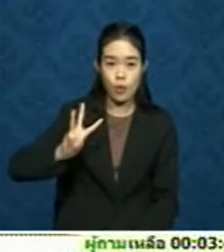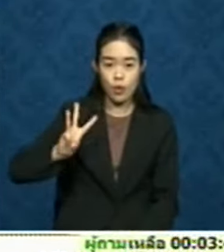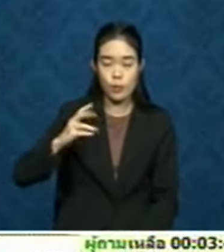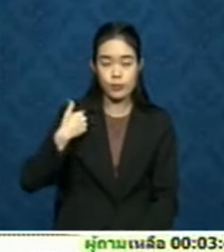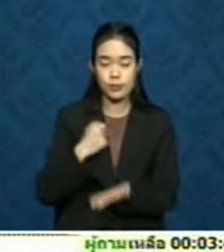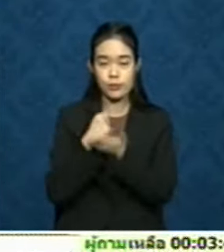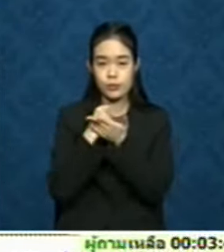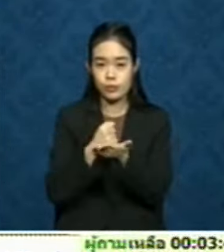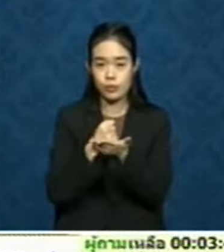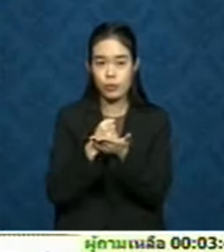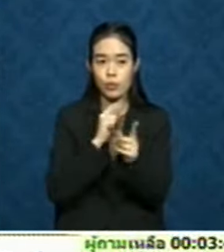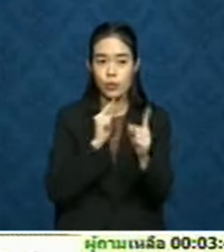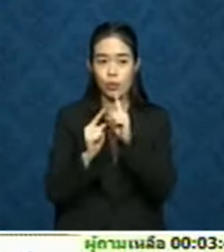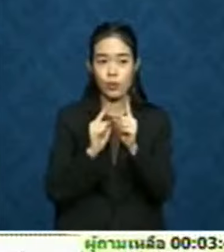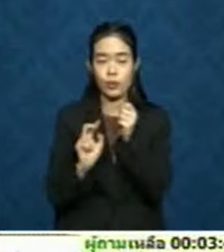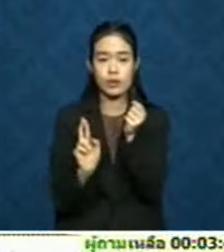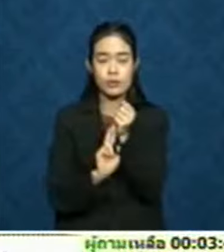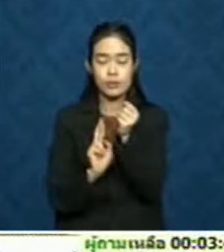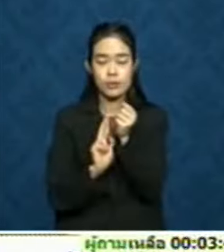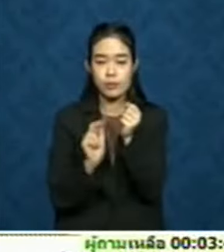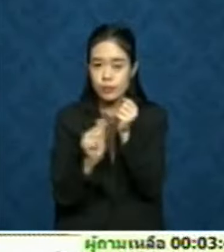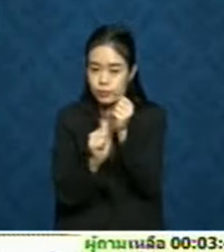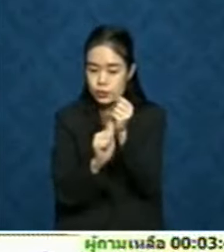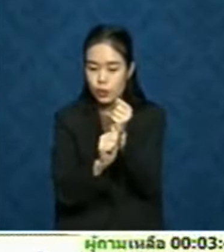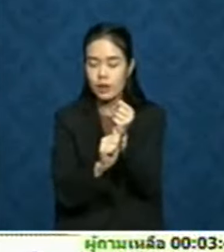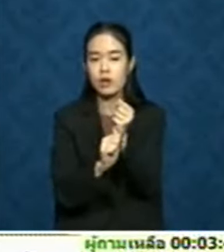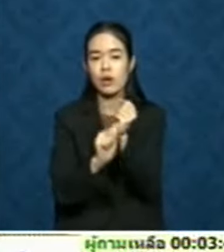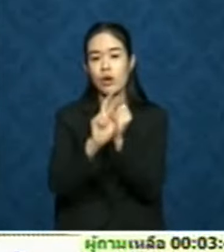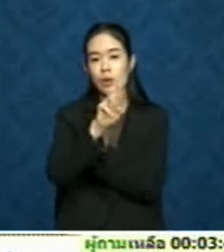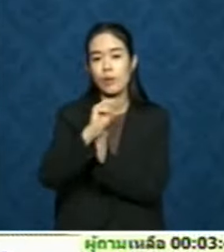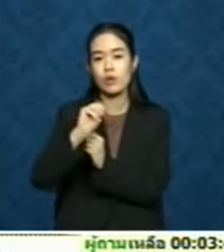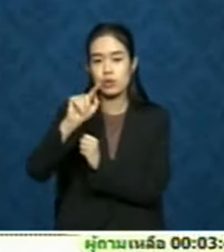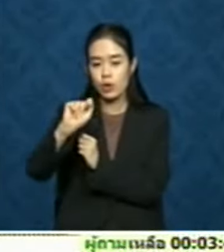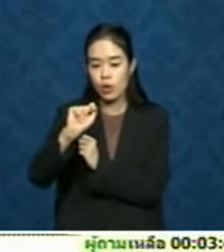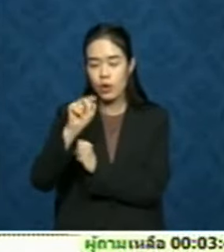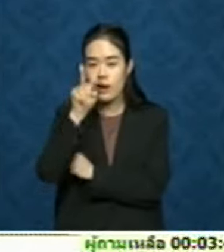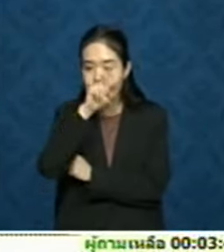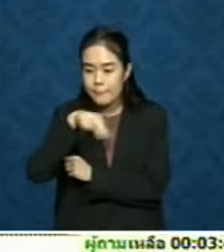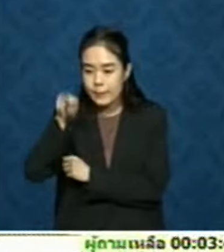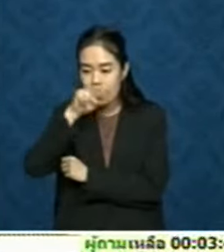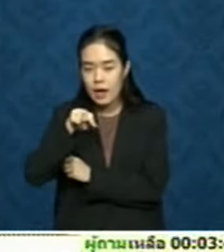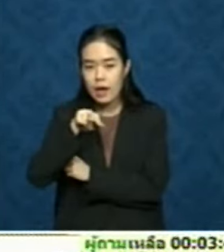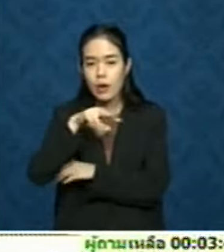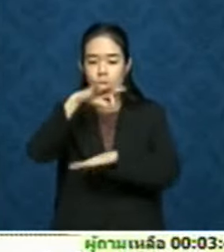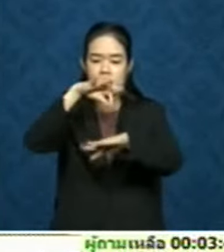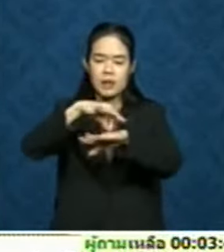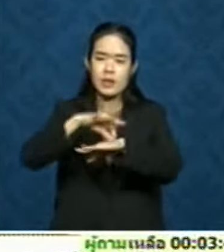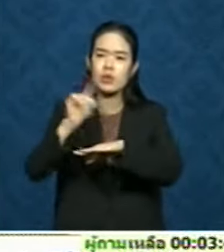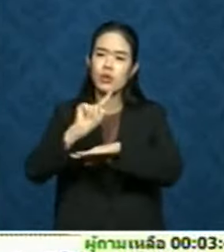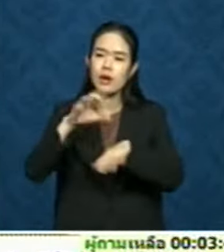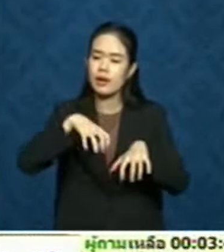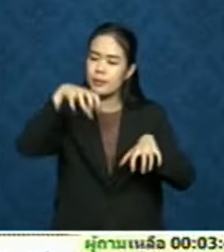รีช่วยที่ดูแลทางด้านกรมธนารักษ์ว่าให้ไปจัดหาพื้นที่ที่จะมีการย้ายออกไปนะครับ